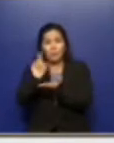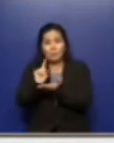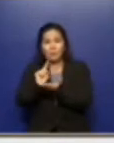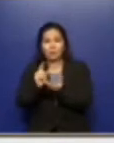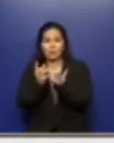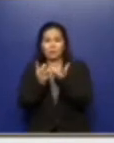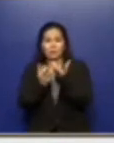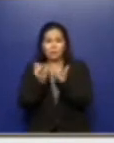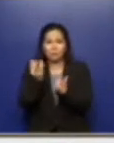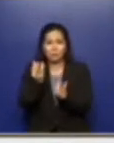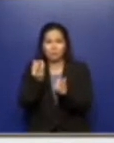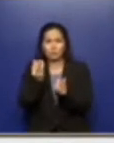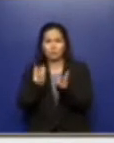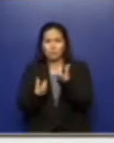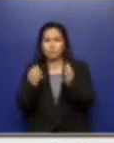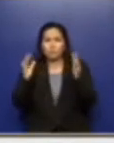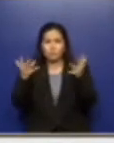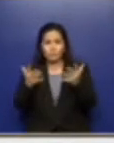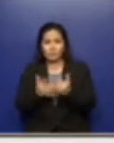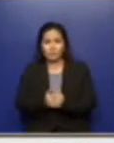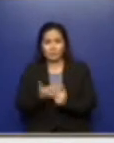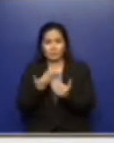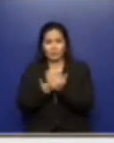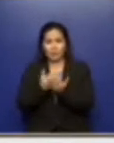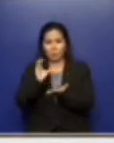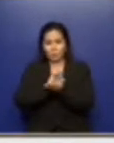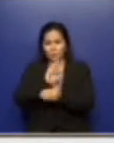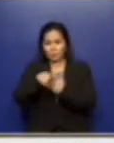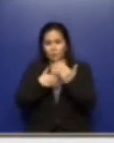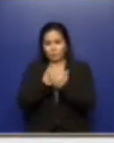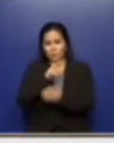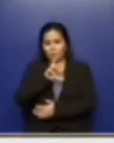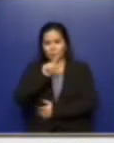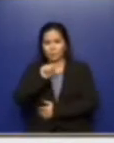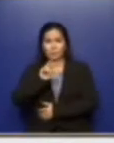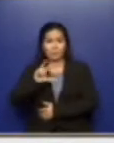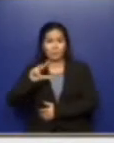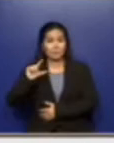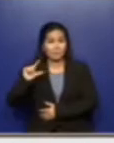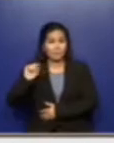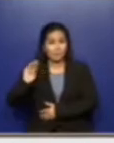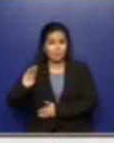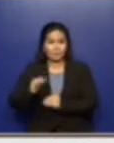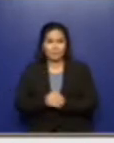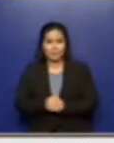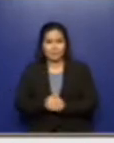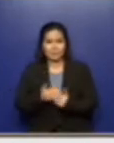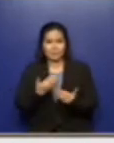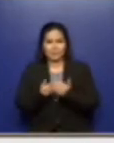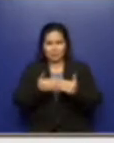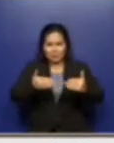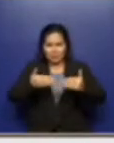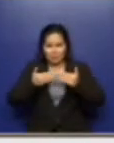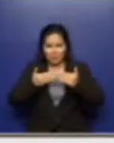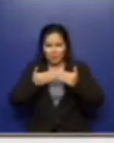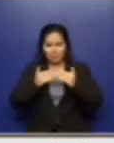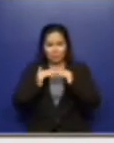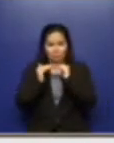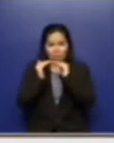ในการที่จัดงบประมาณปีนี้ 3.3 ล้านนั้นและไม่สามารถจะเก็บได้หรือว่าขาด